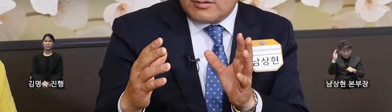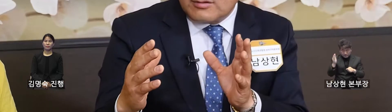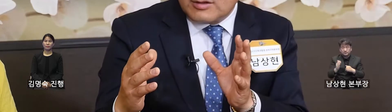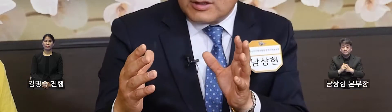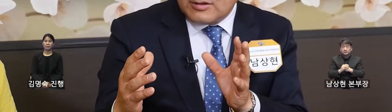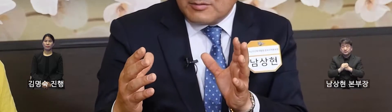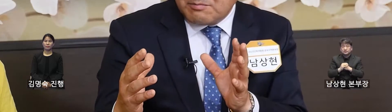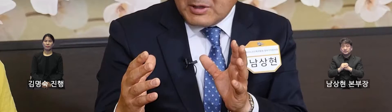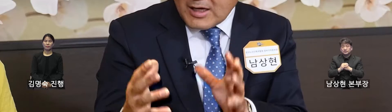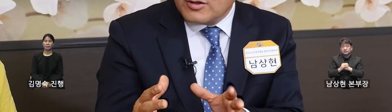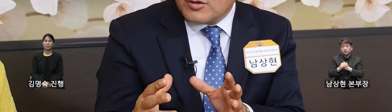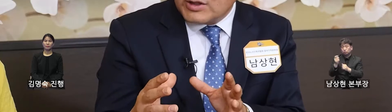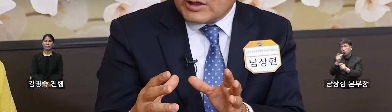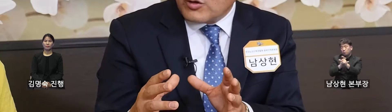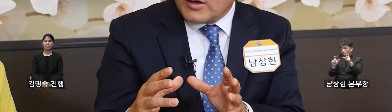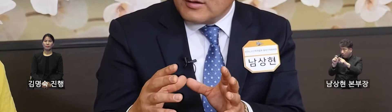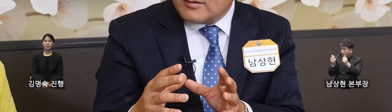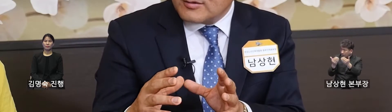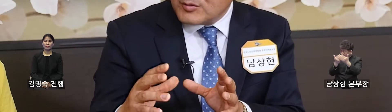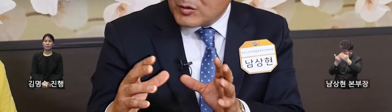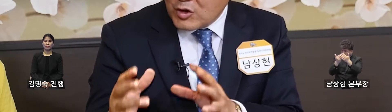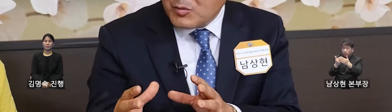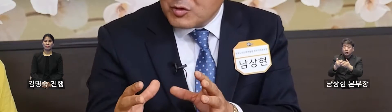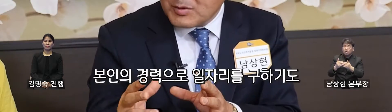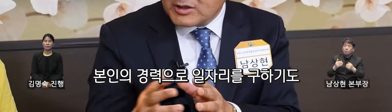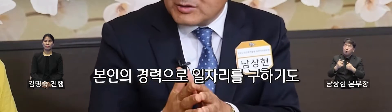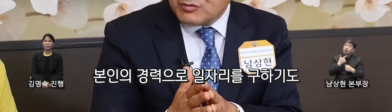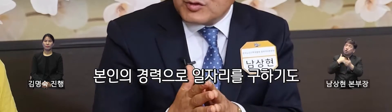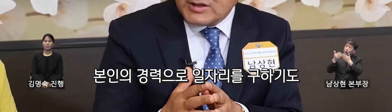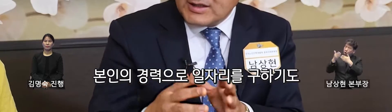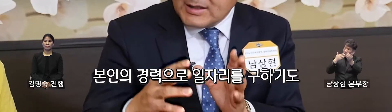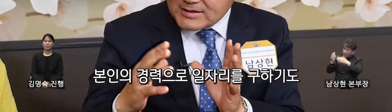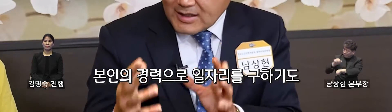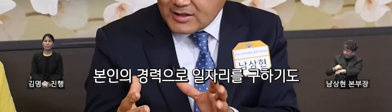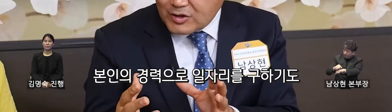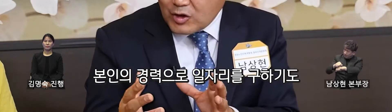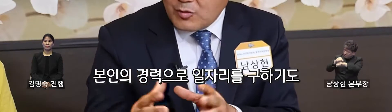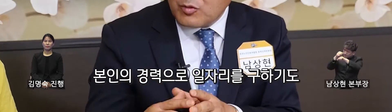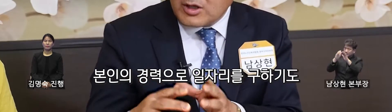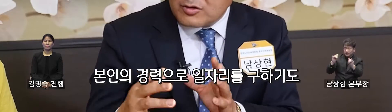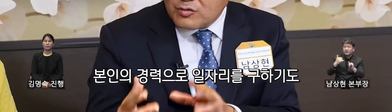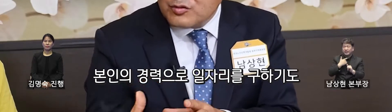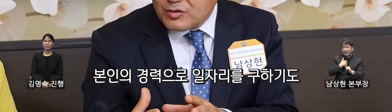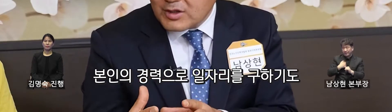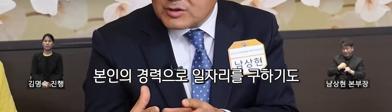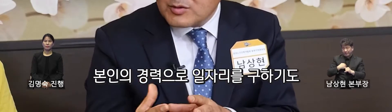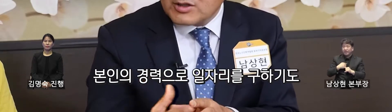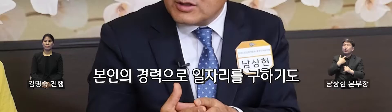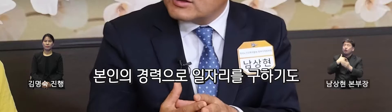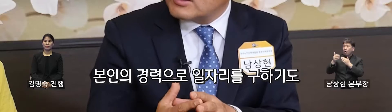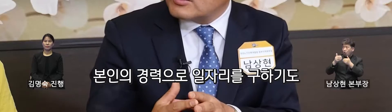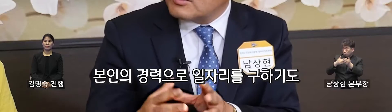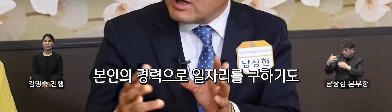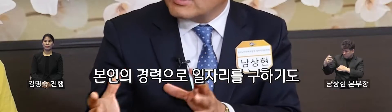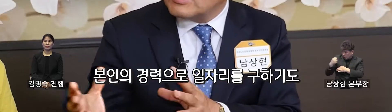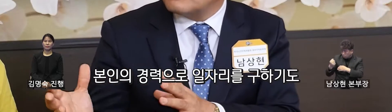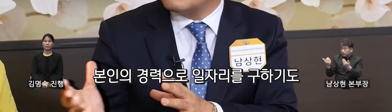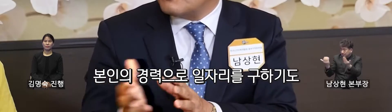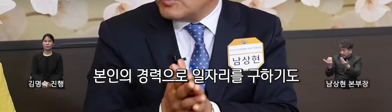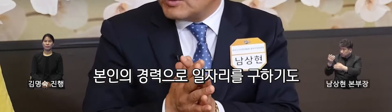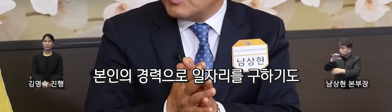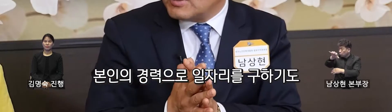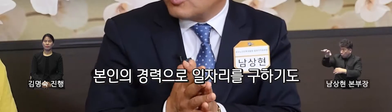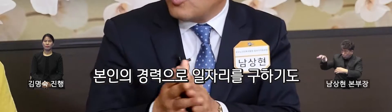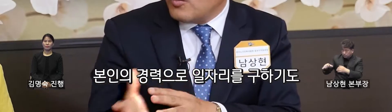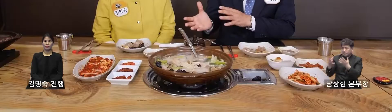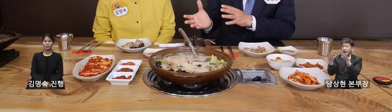우리가 학력이 있거나 또 경험도 많으신 분들이 자기 경험과 경륜을 가지고 하는 일자리들이 많이